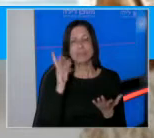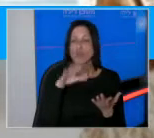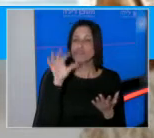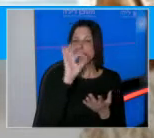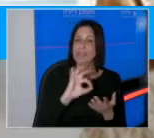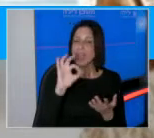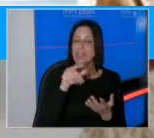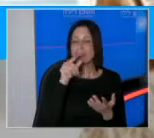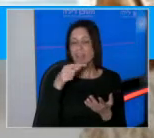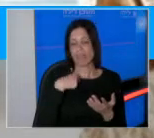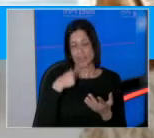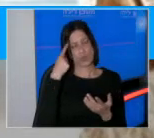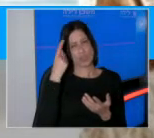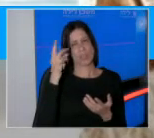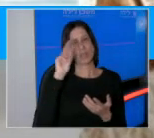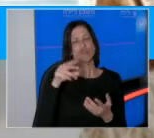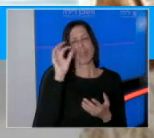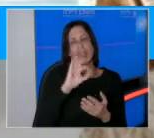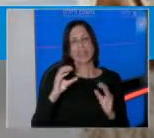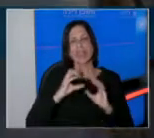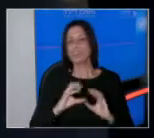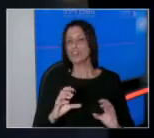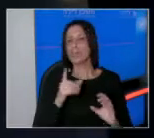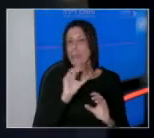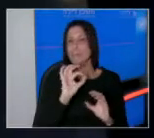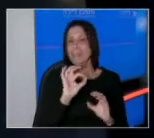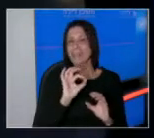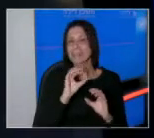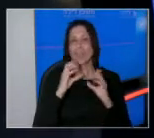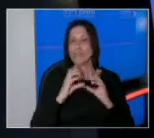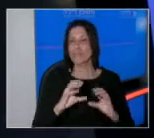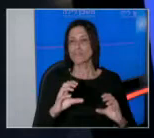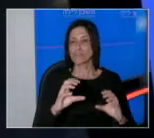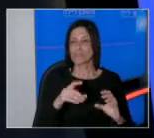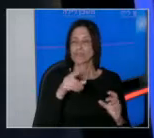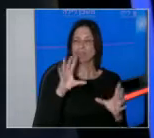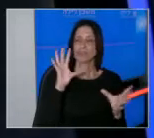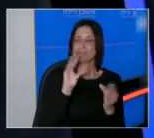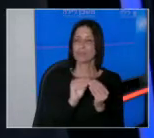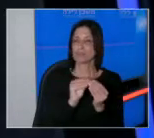אתה ואני יודעים את זה, שיש עדיין כבישים שהם לא באמת כבישים, שזה בסך הכל